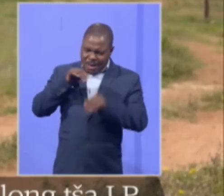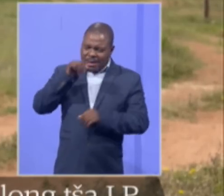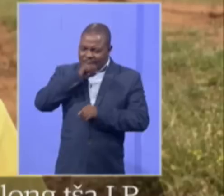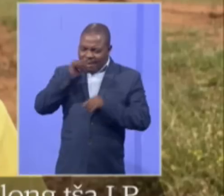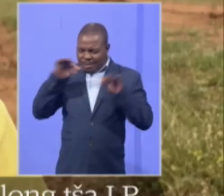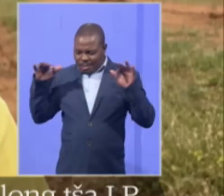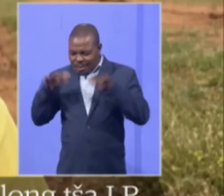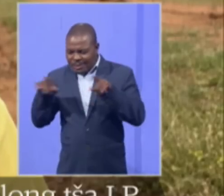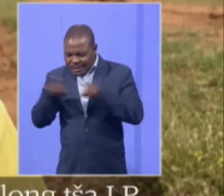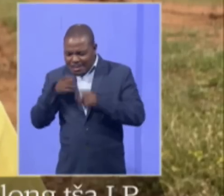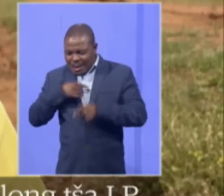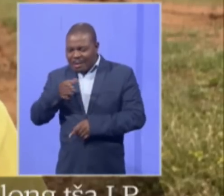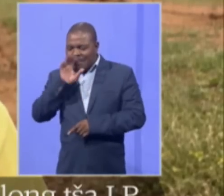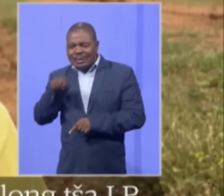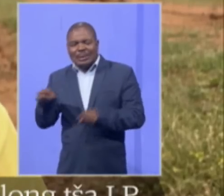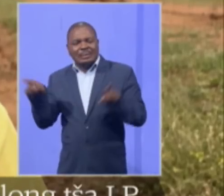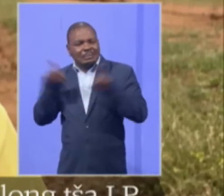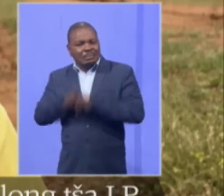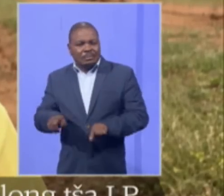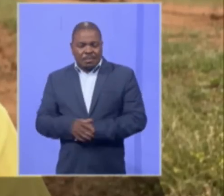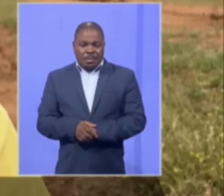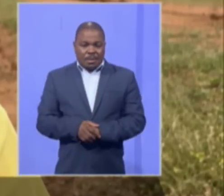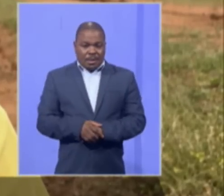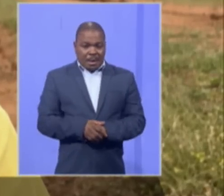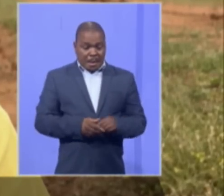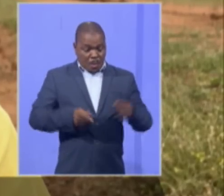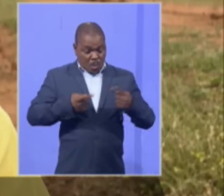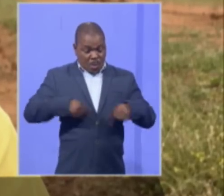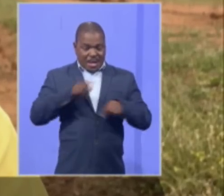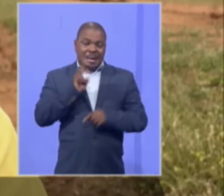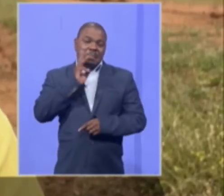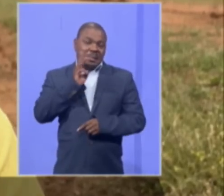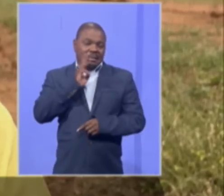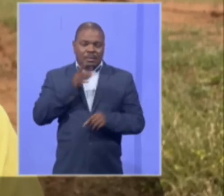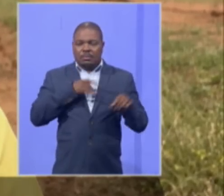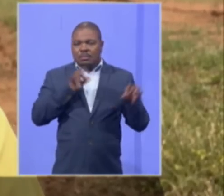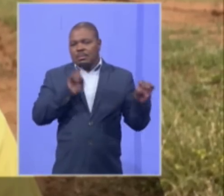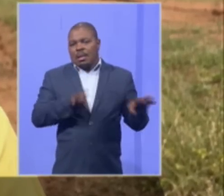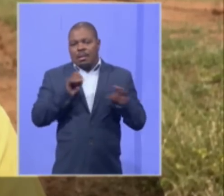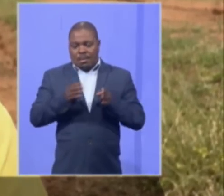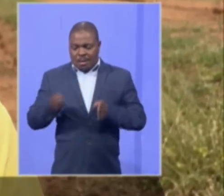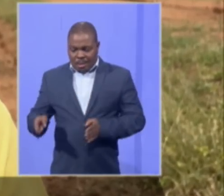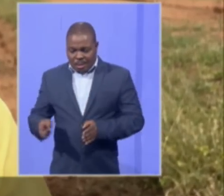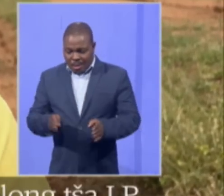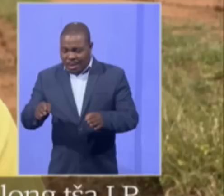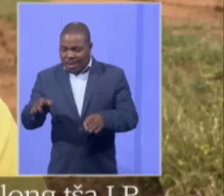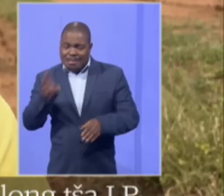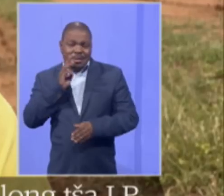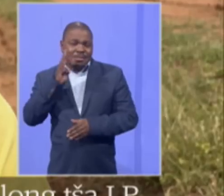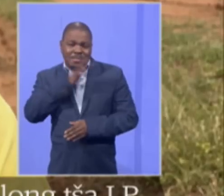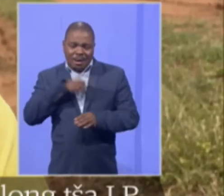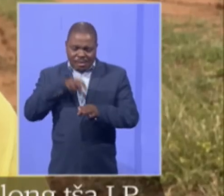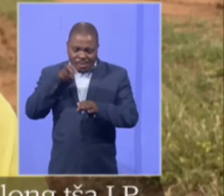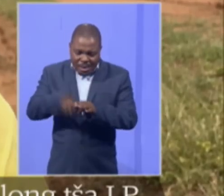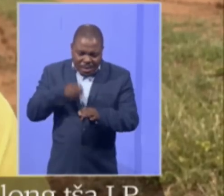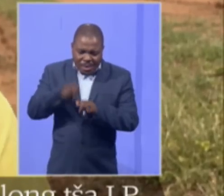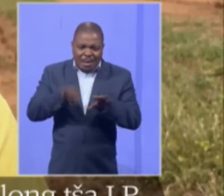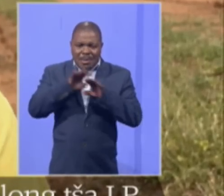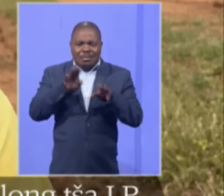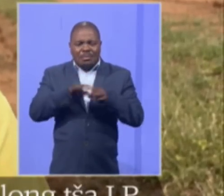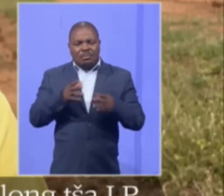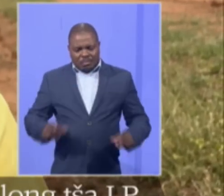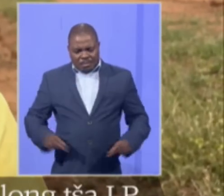one. Metsi mo gore nna ke tlhoba boroko noka ya gore nna ga e ne metsi re fata didiba go latlhelwa diphampase